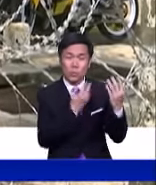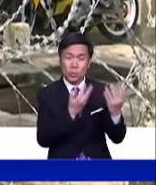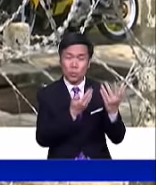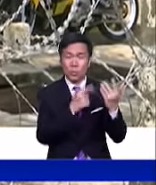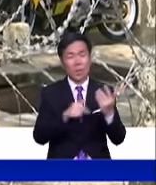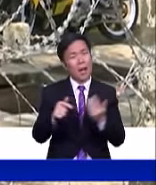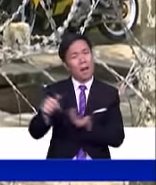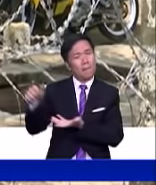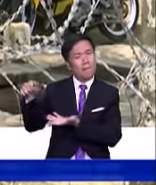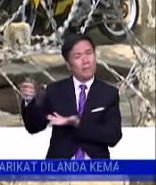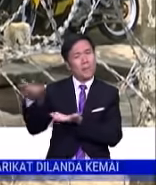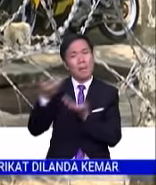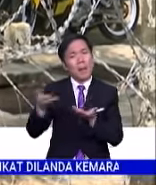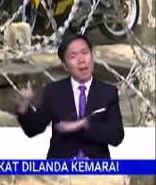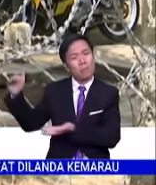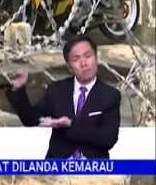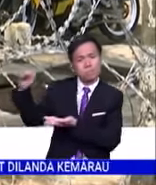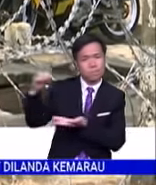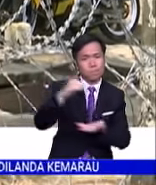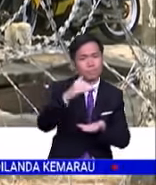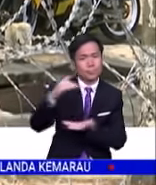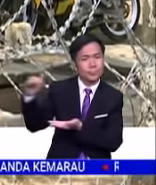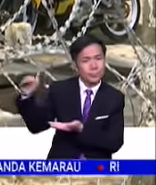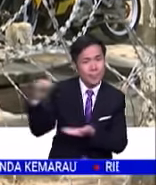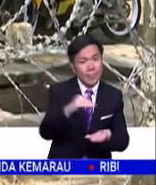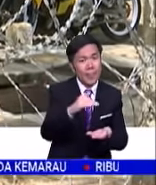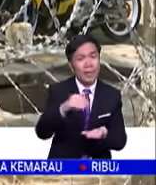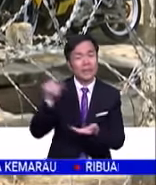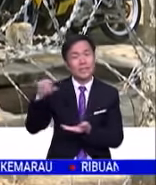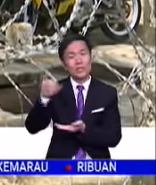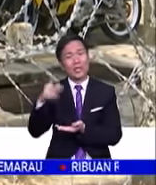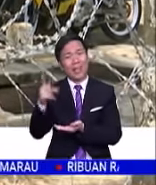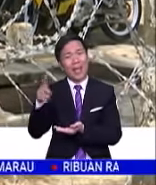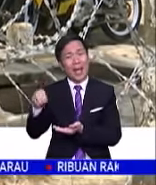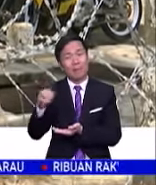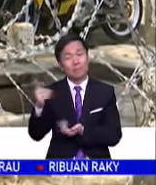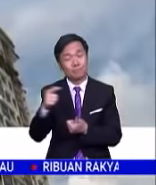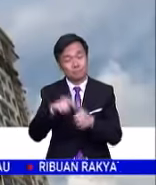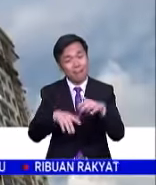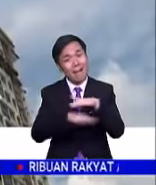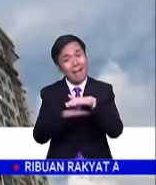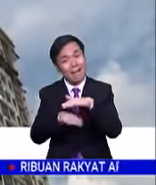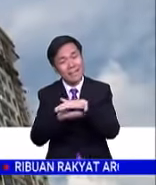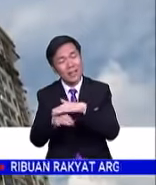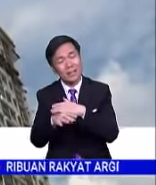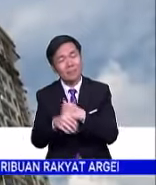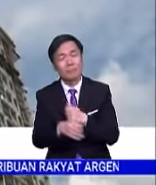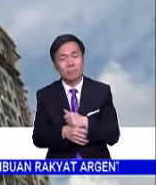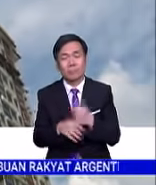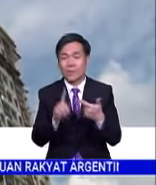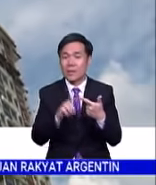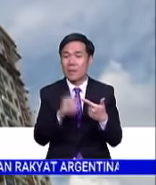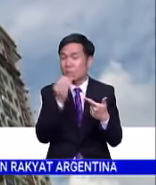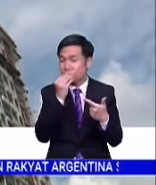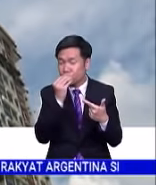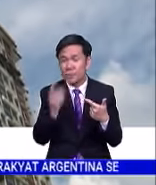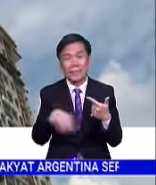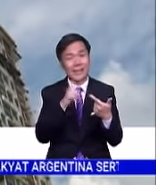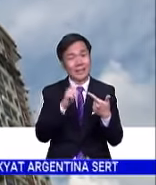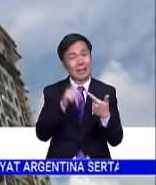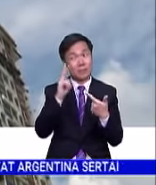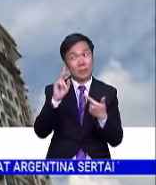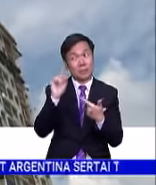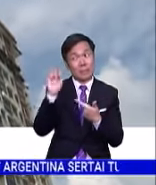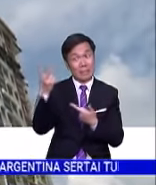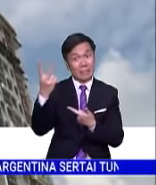barangan-barangan sebenarnya daripada hari pertama. Barangan yang dihantar oleh pihak JKM iaitu barangan asas. Dan hari kedua baru barangan itu